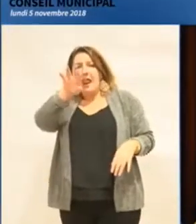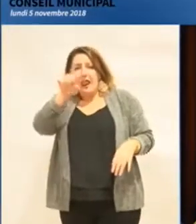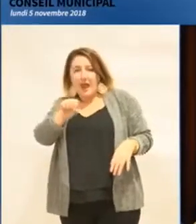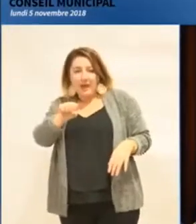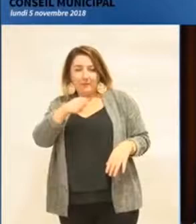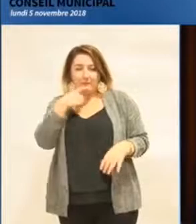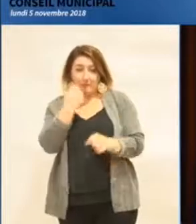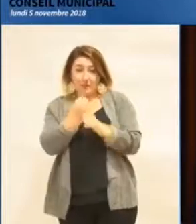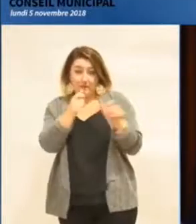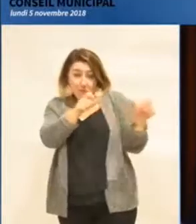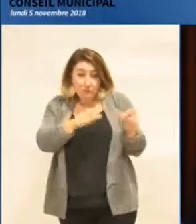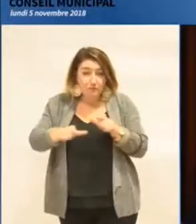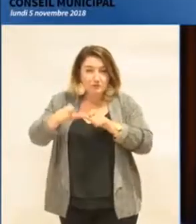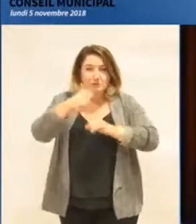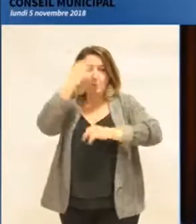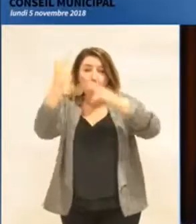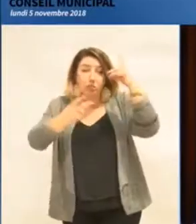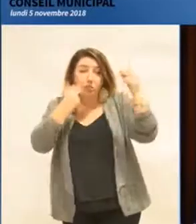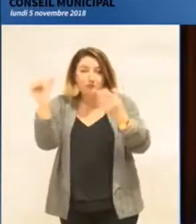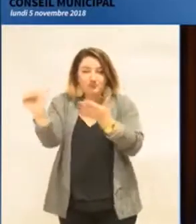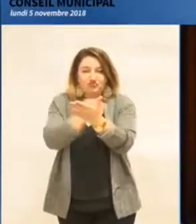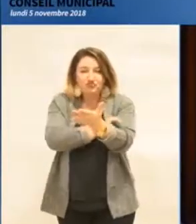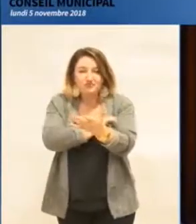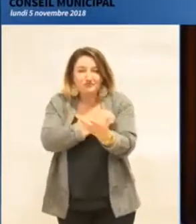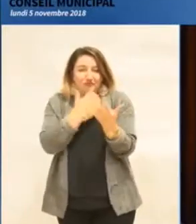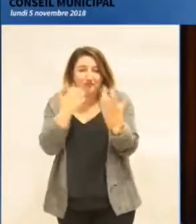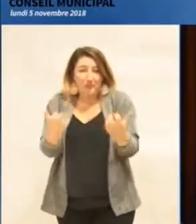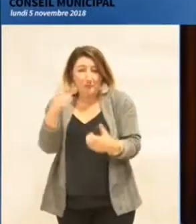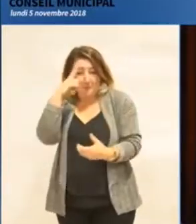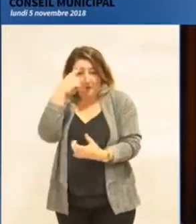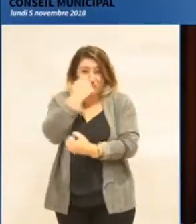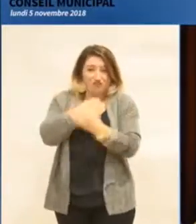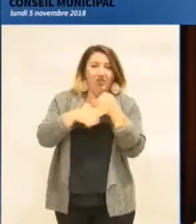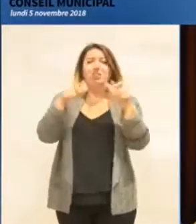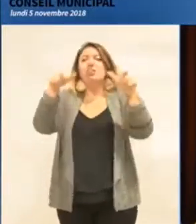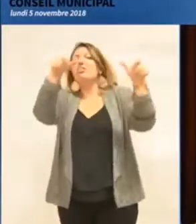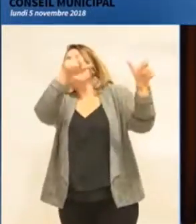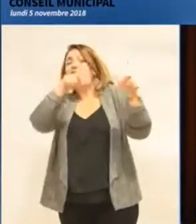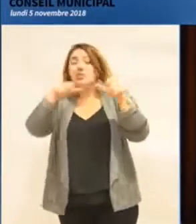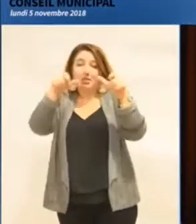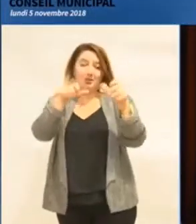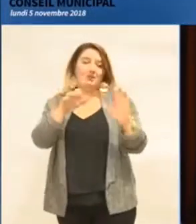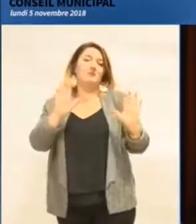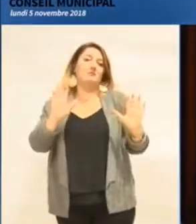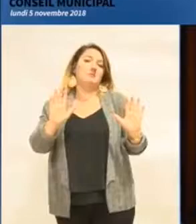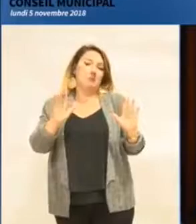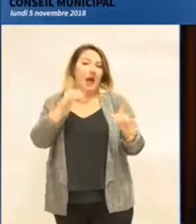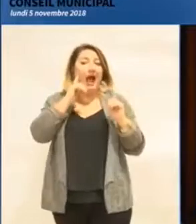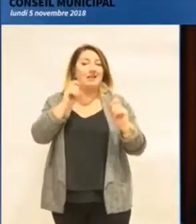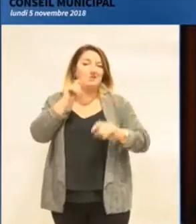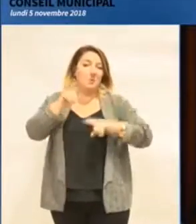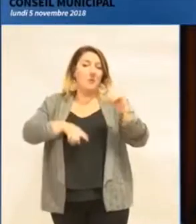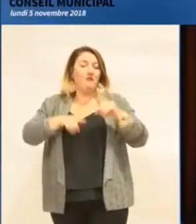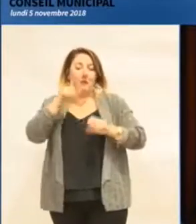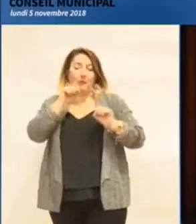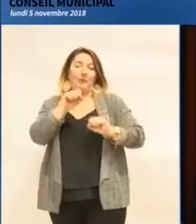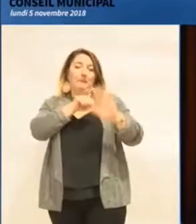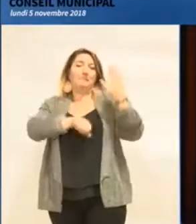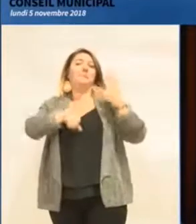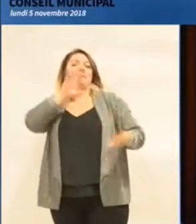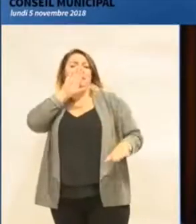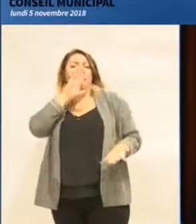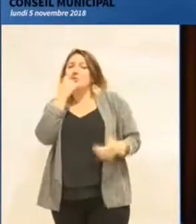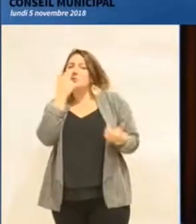faire. Attention aux effets aussi parfois pervers de la prévention situationnelle, mais je pense que, et vous et les services, y